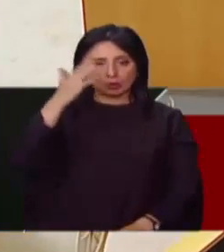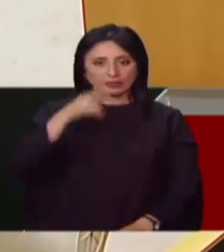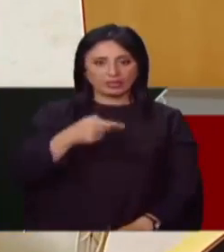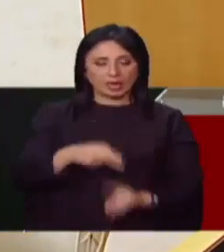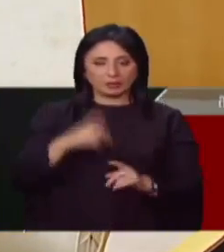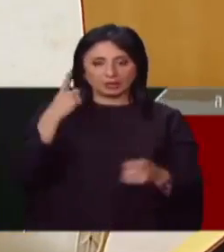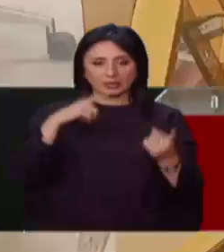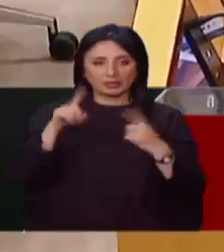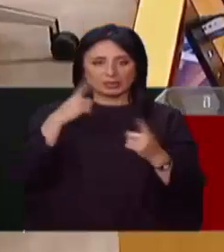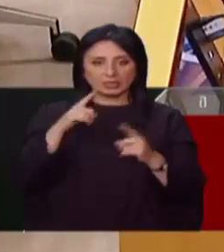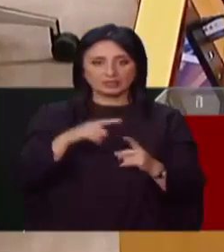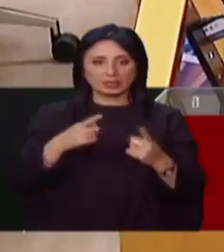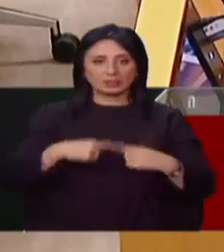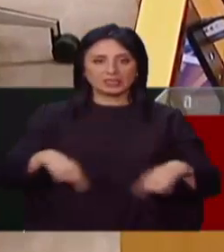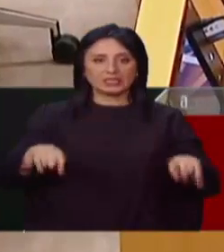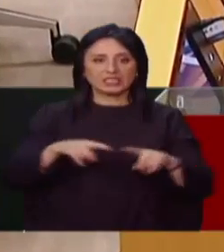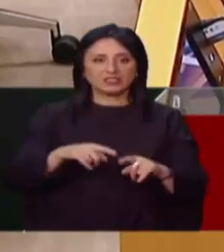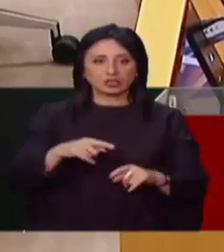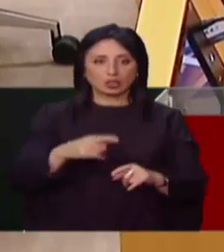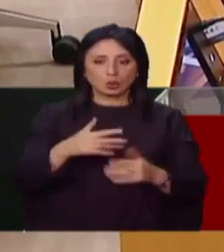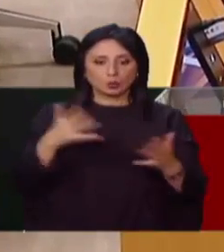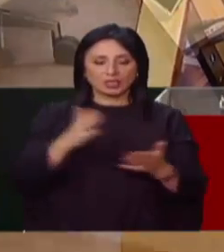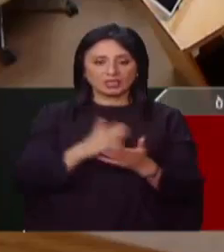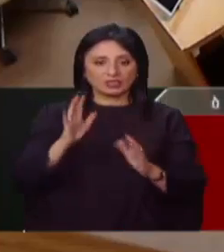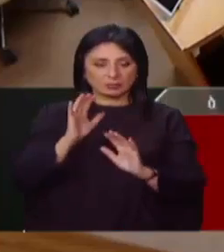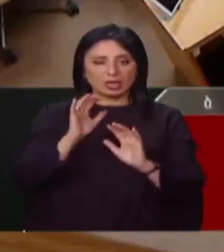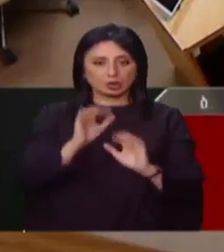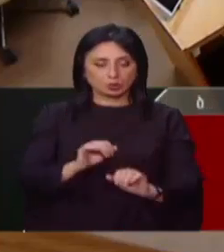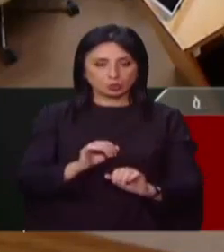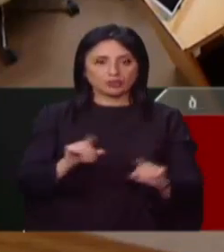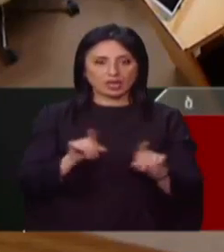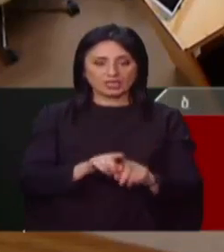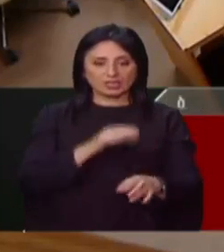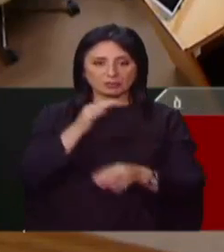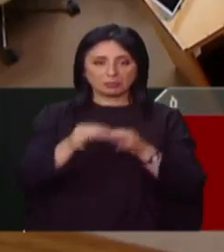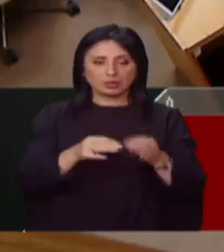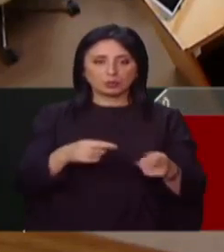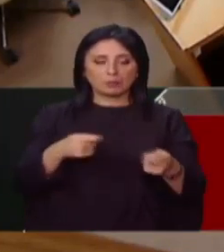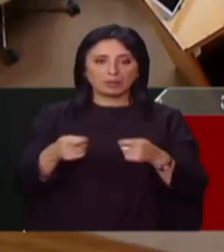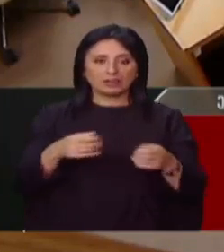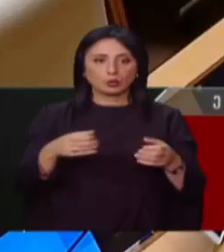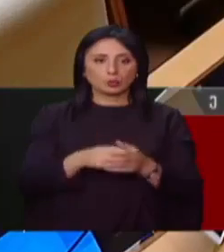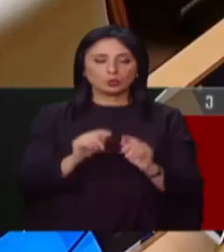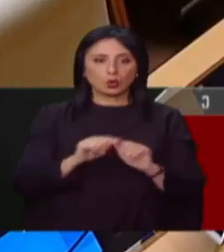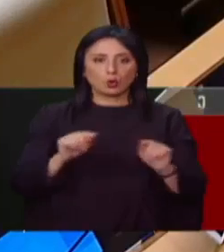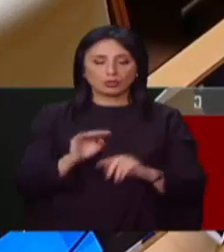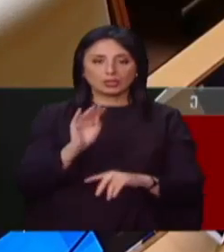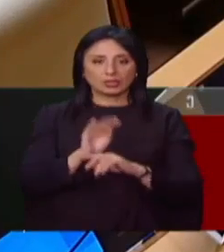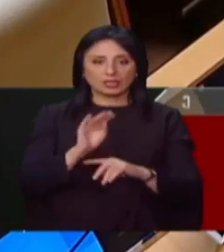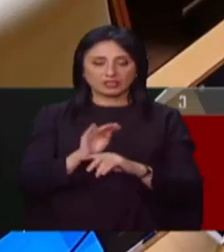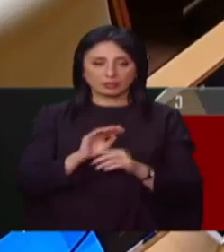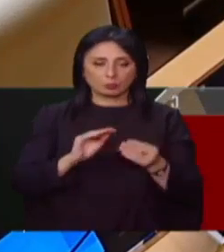ამ ინიციატივას საზოგადოების უდიდესი ნაწილი მხარს უჭერს. ასე პასუხობს მართველი გუნდი ოპონენტების კრიტიკას